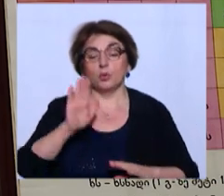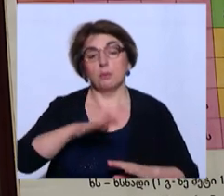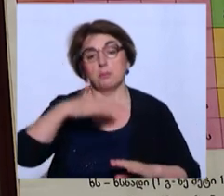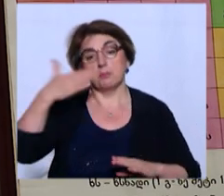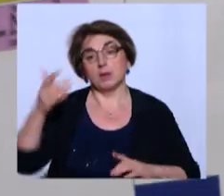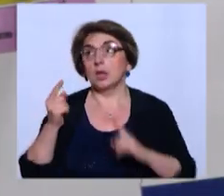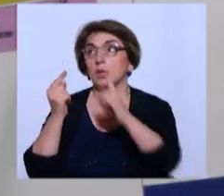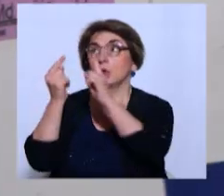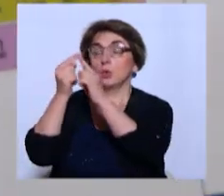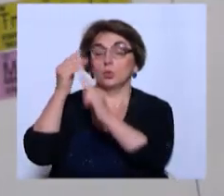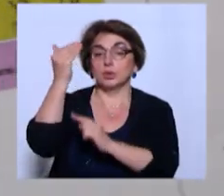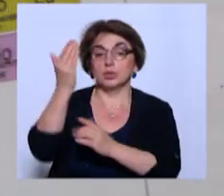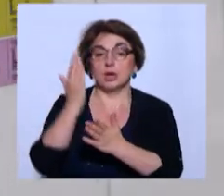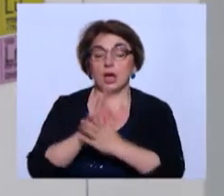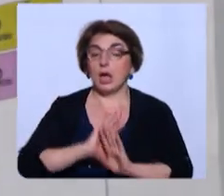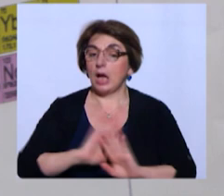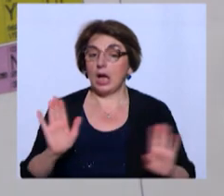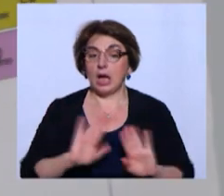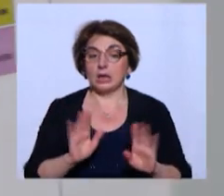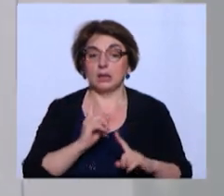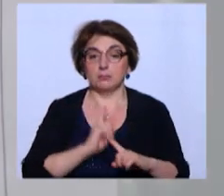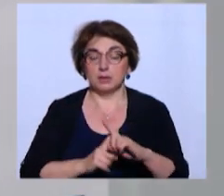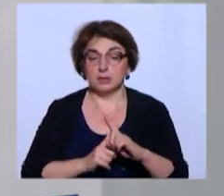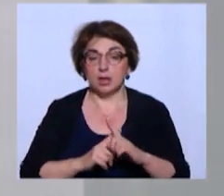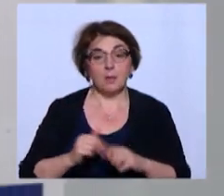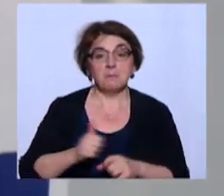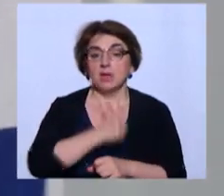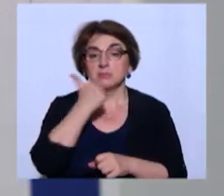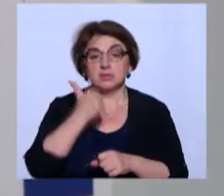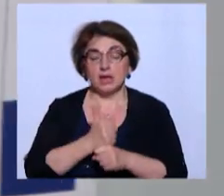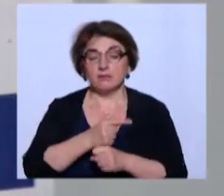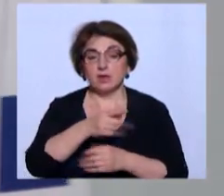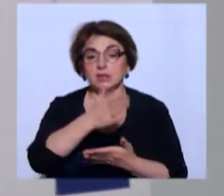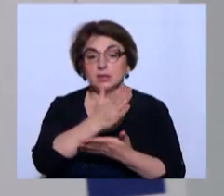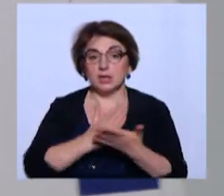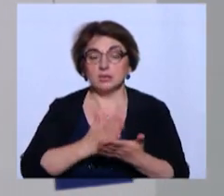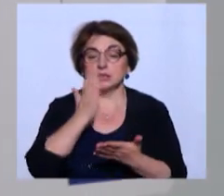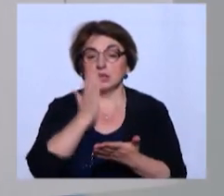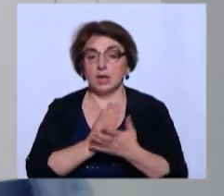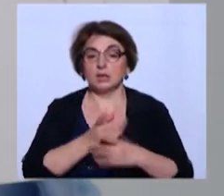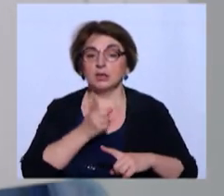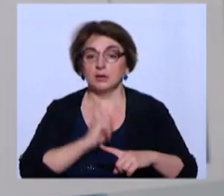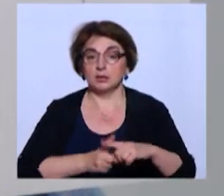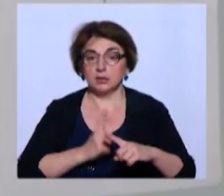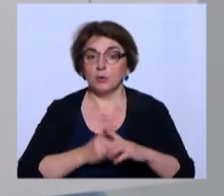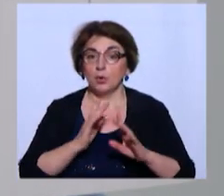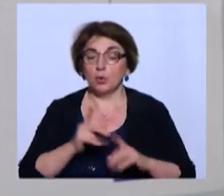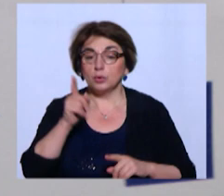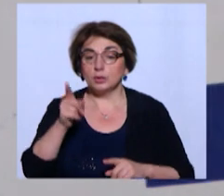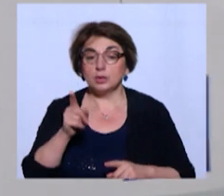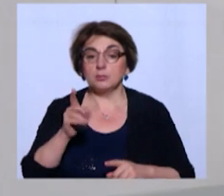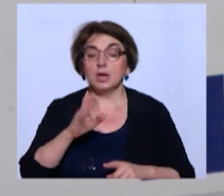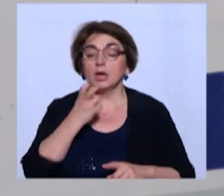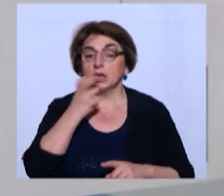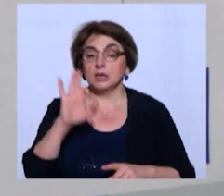მარჯვენა ზედა კუთხეში მოთავსებული არიან არამეტალები. ძირითადი ნაწილი ამ ელემენტების არის მეტალები. ხოლო რაც შეეხება ამ